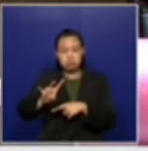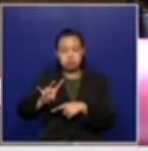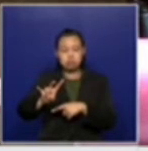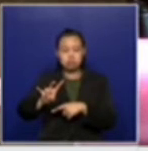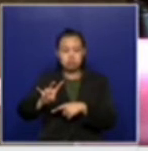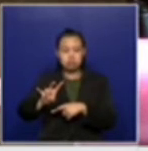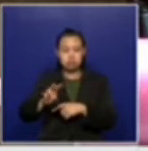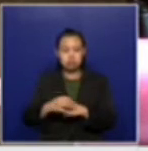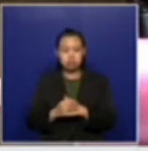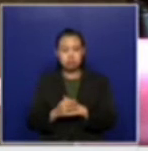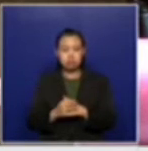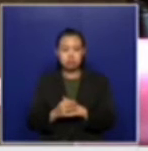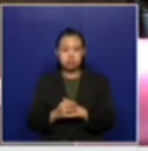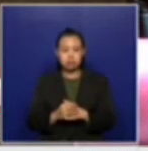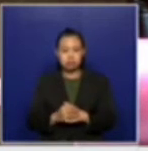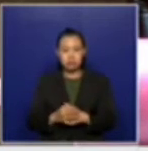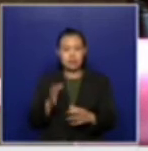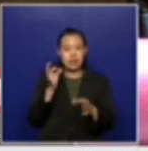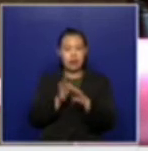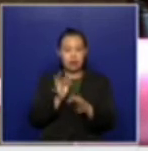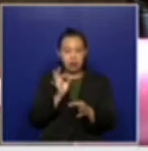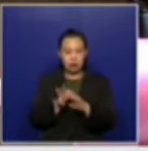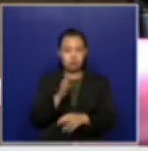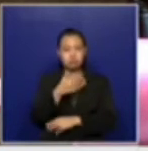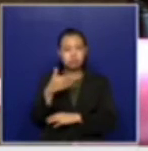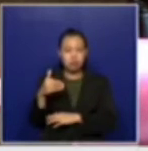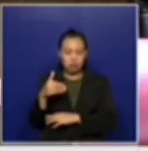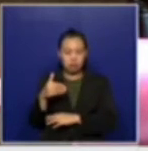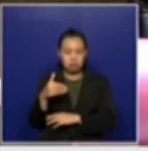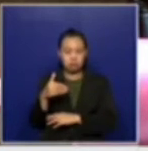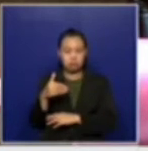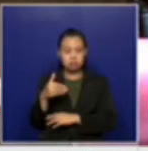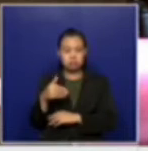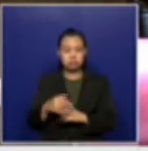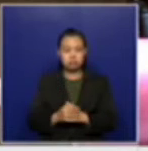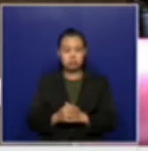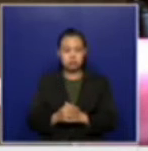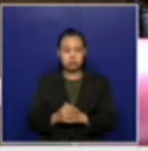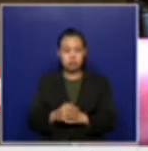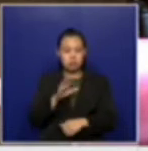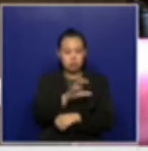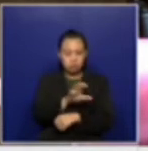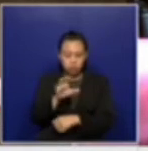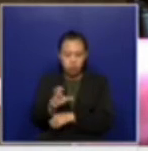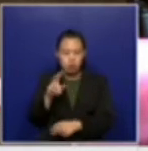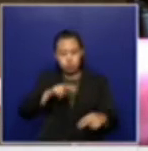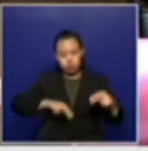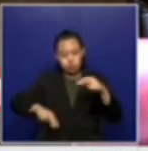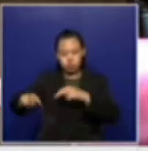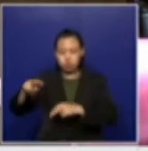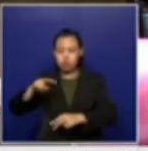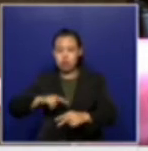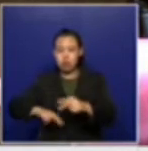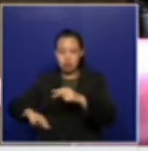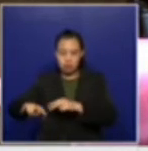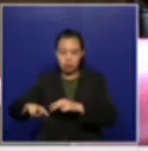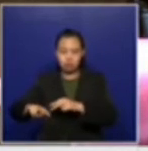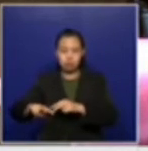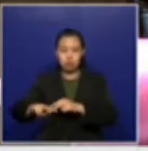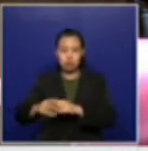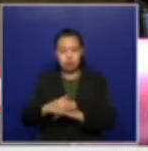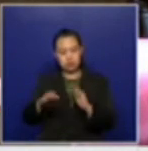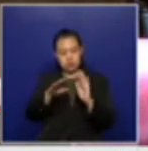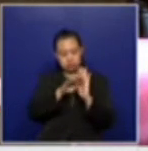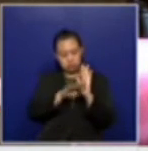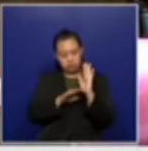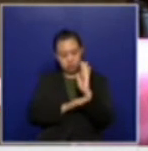วันนี้ท่านประธานครับธนาคารแห่งประเทศไทยต้องมากำกับดูแลว่าสิ่งต่างๆเหล่านี้เป็นไปตามเงื่อนไขที่ธ